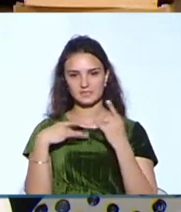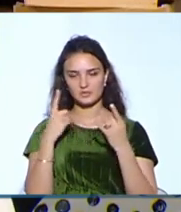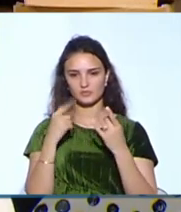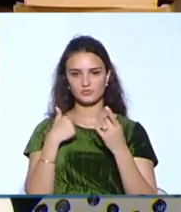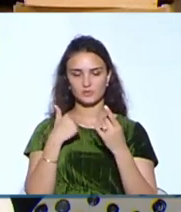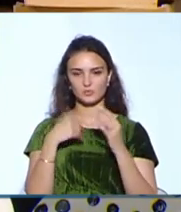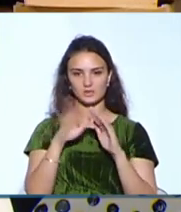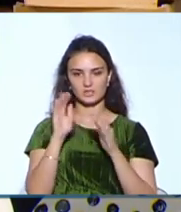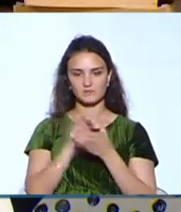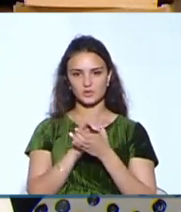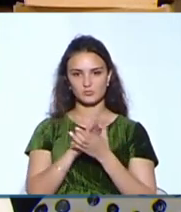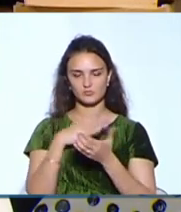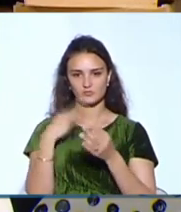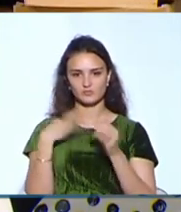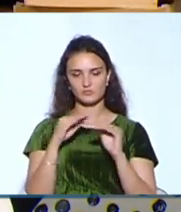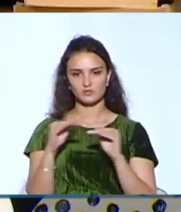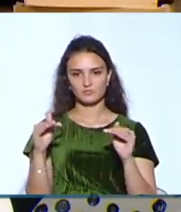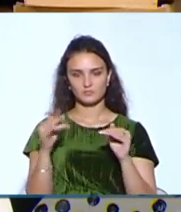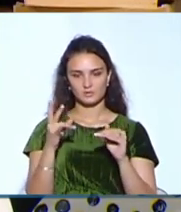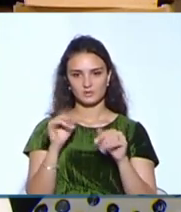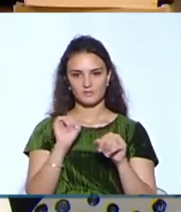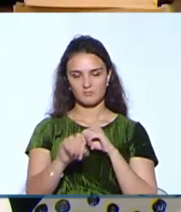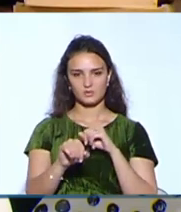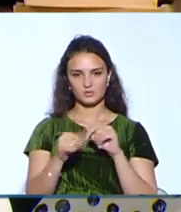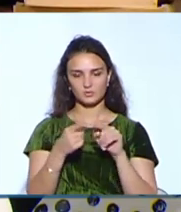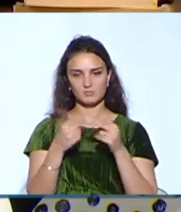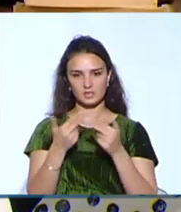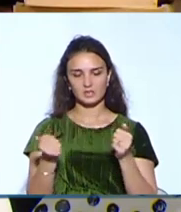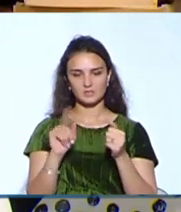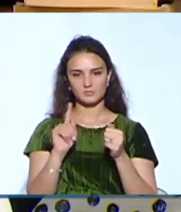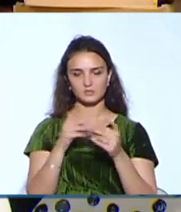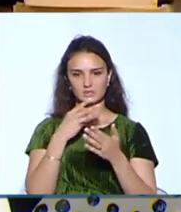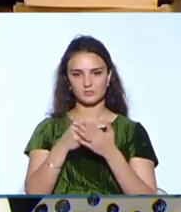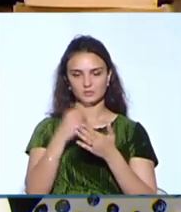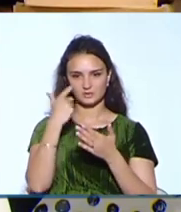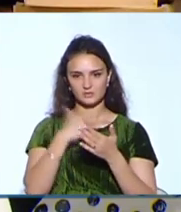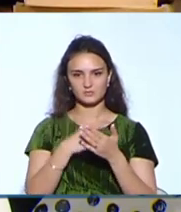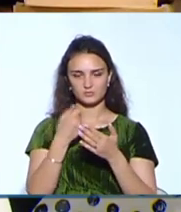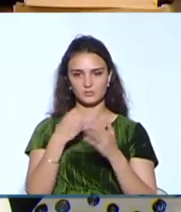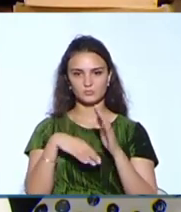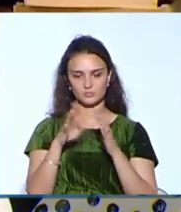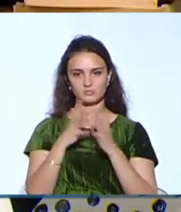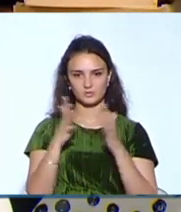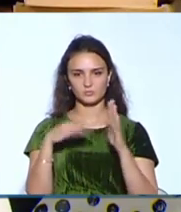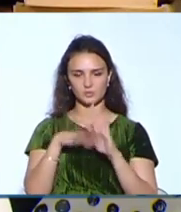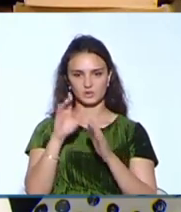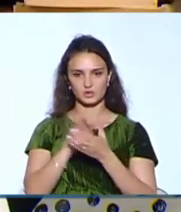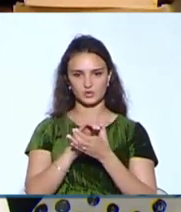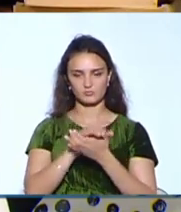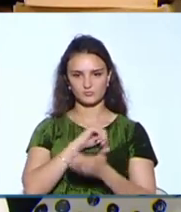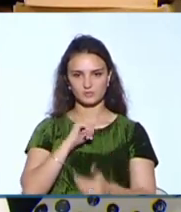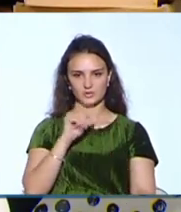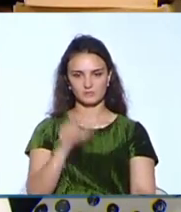უკეთ ვიცნობთ ჩვენ შვილებს, დავამარცხოთ იმ აღიარებით, რომ საკუთარ თავს ცოტა კიდევ უფრო უკეთ იცნობს